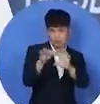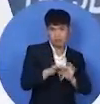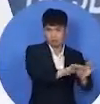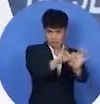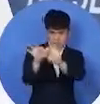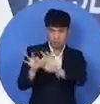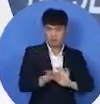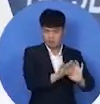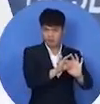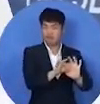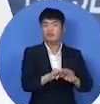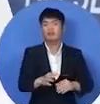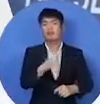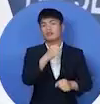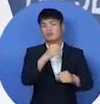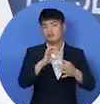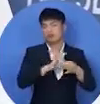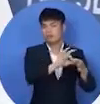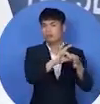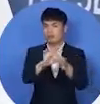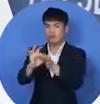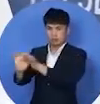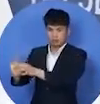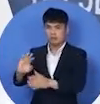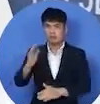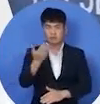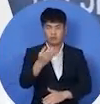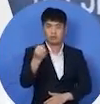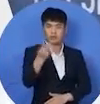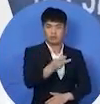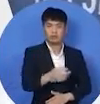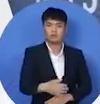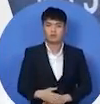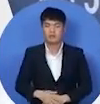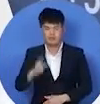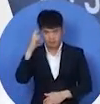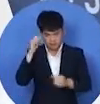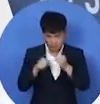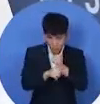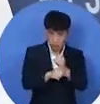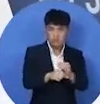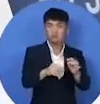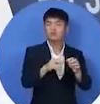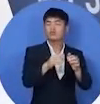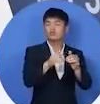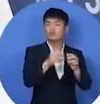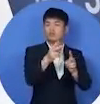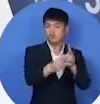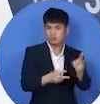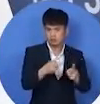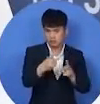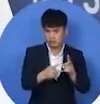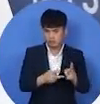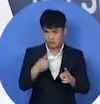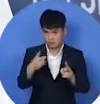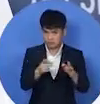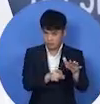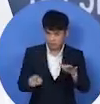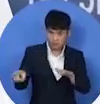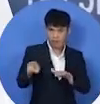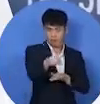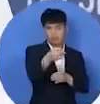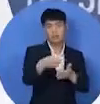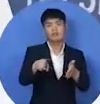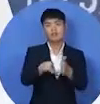협력체제를 구축하고 이를 통해서 우리 R&D 산업과 4차 산업혁명의 그런 선도적 역할을